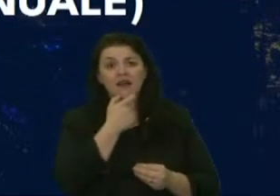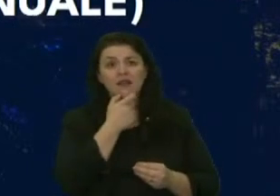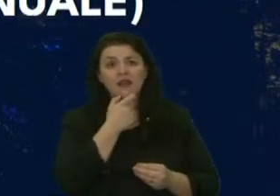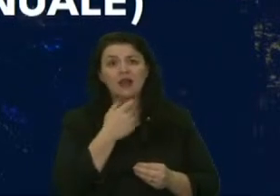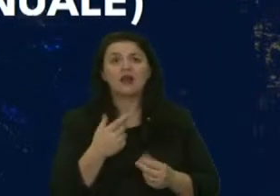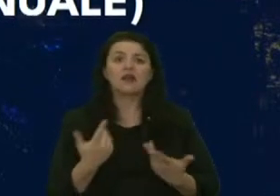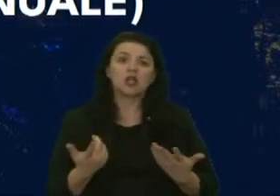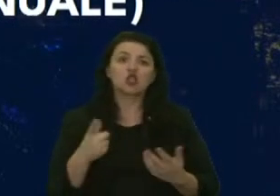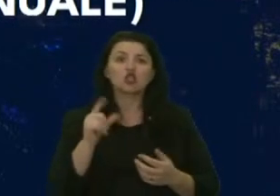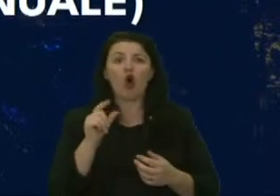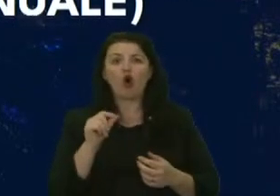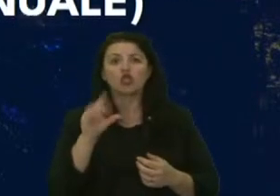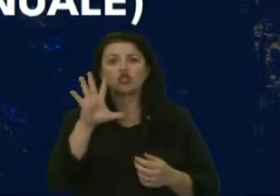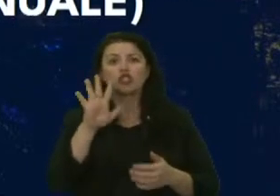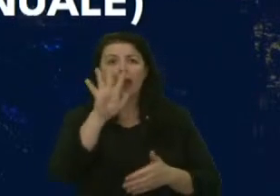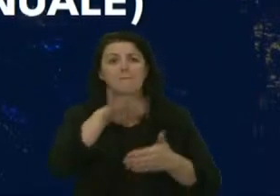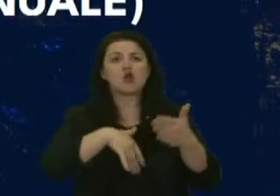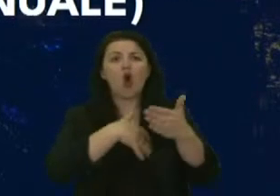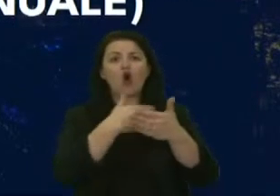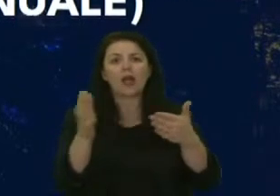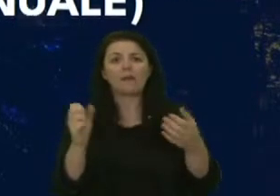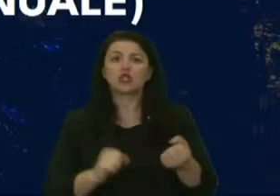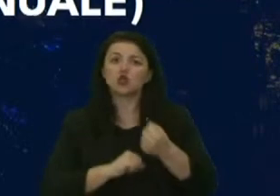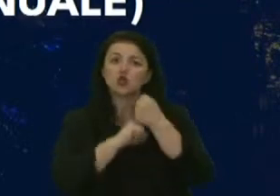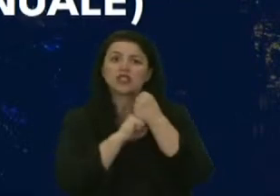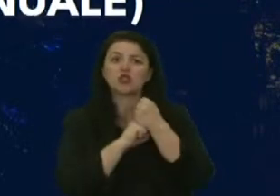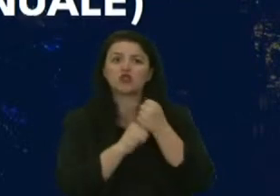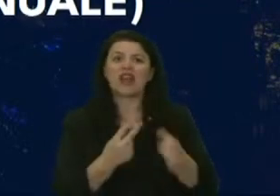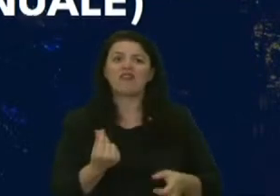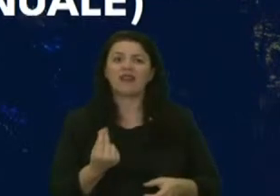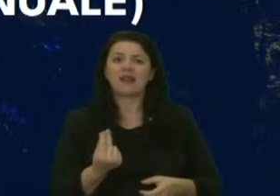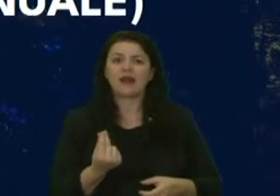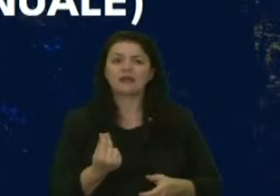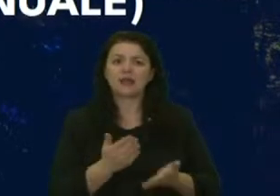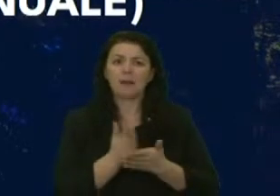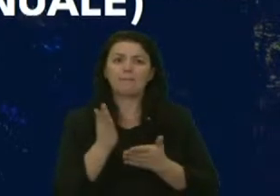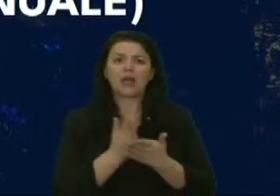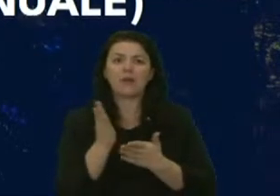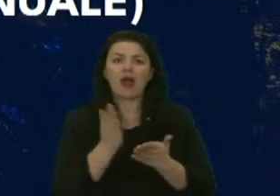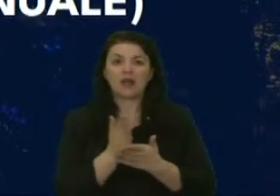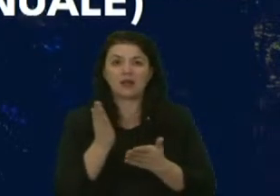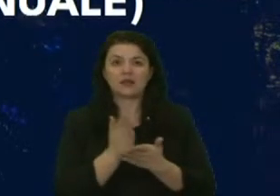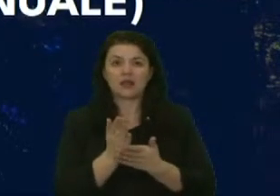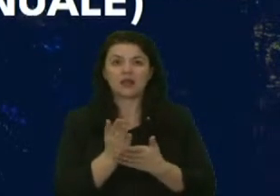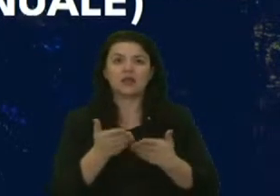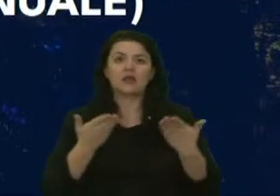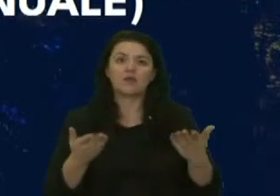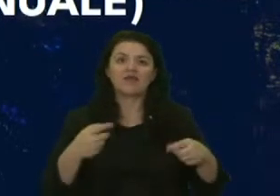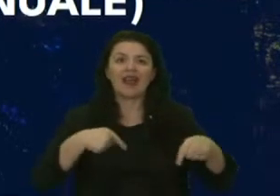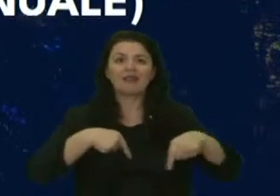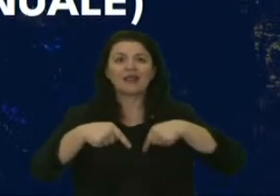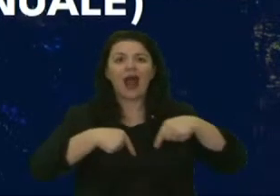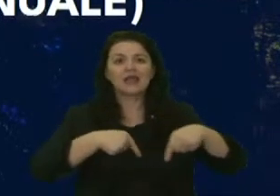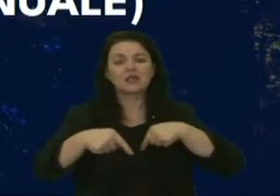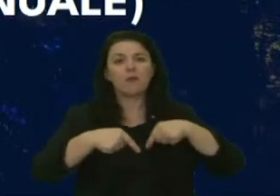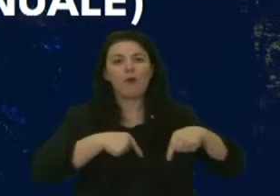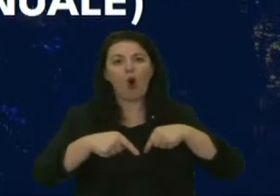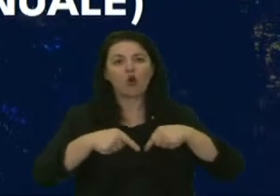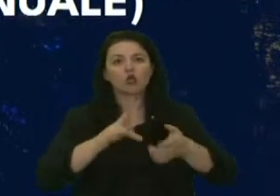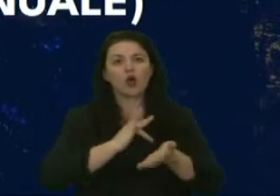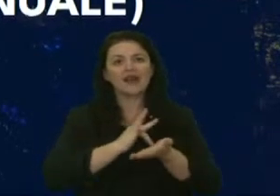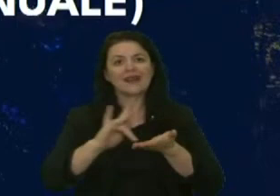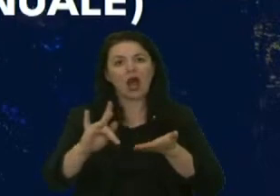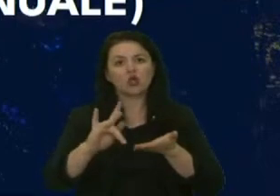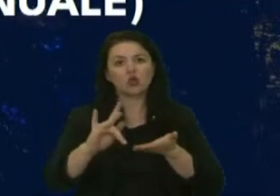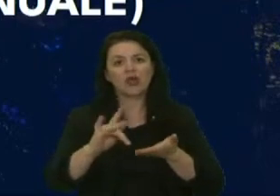sau 25 de programe susținute și finanțate în permanență cum ar fi transportul gratuit